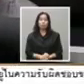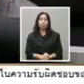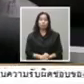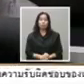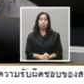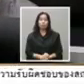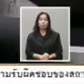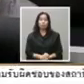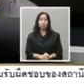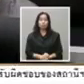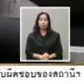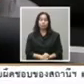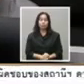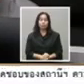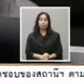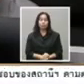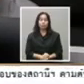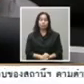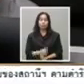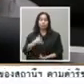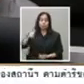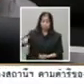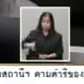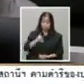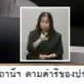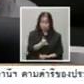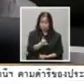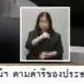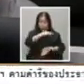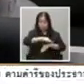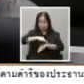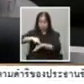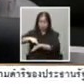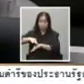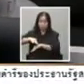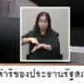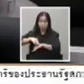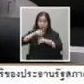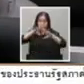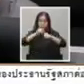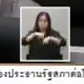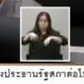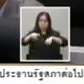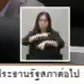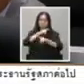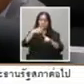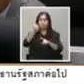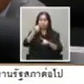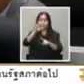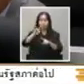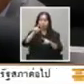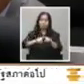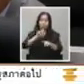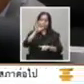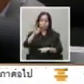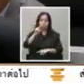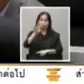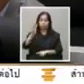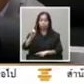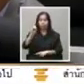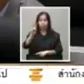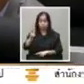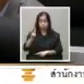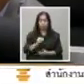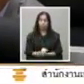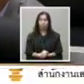การเข้ามาบริหารราชการแผ่นดินและเมื่อวันที่18กันยายน2562สภ